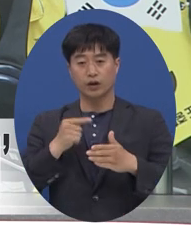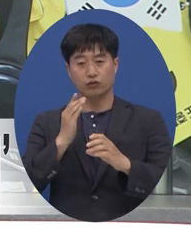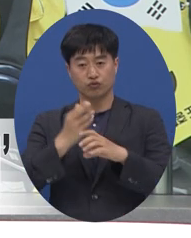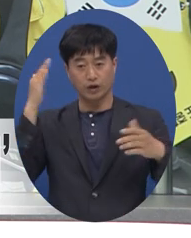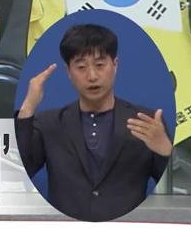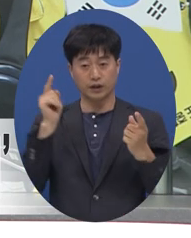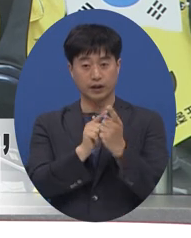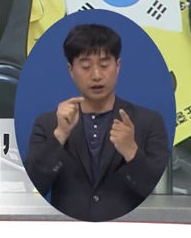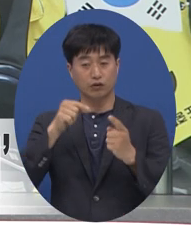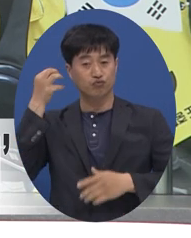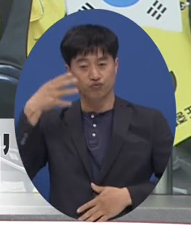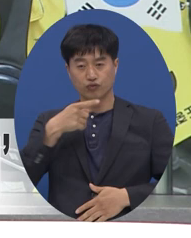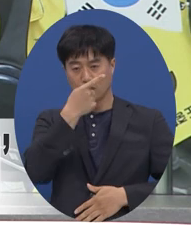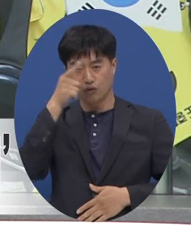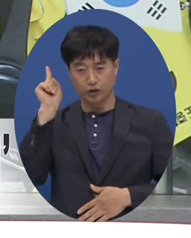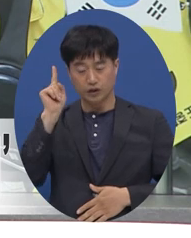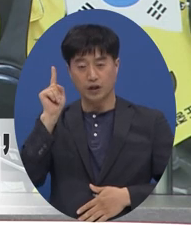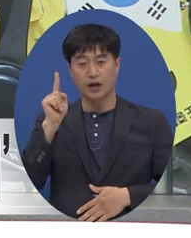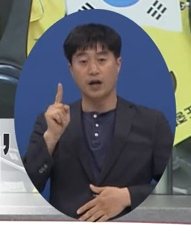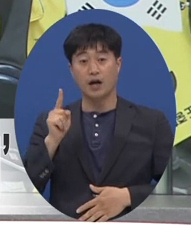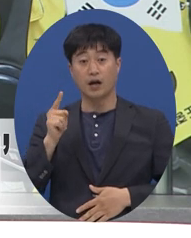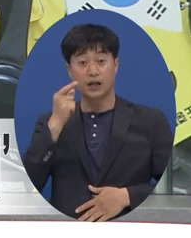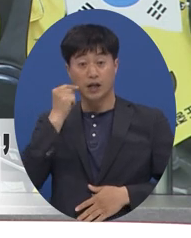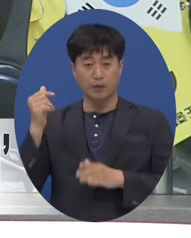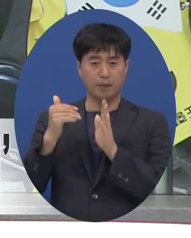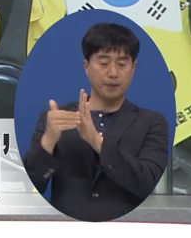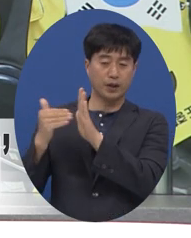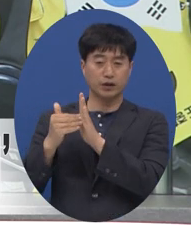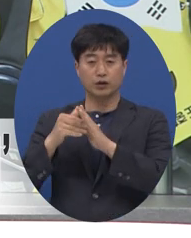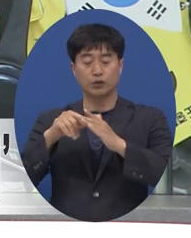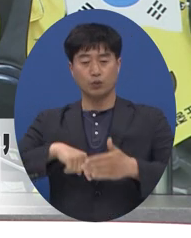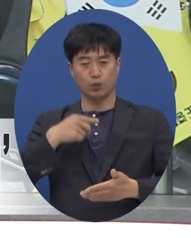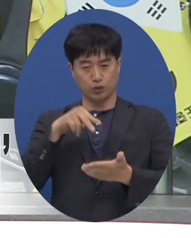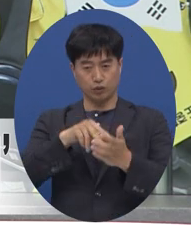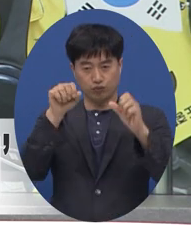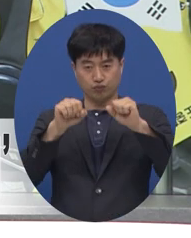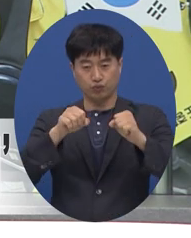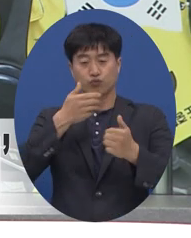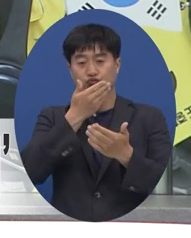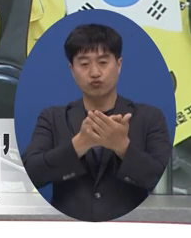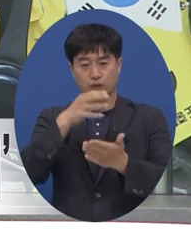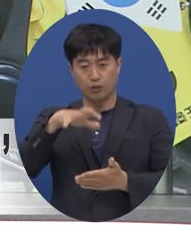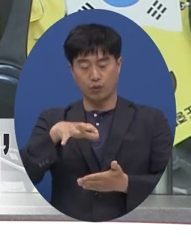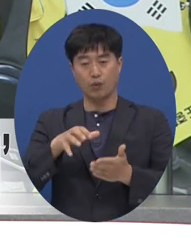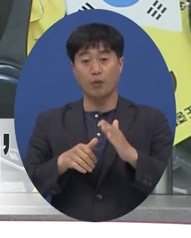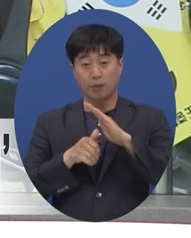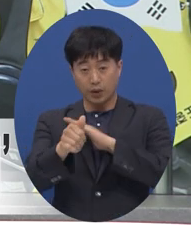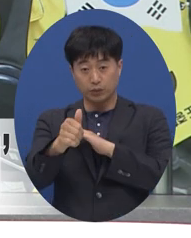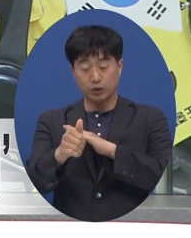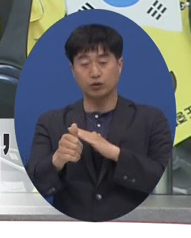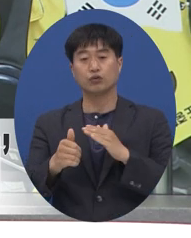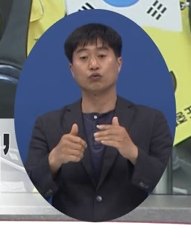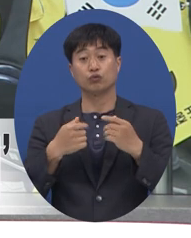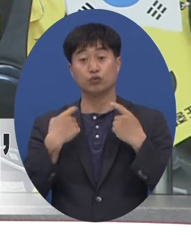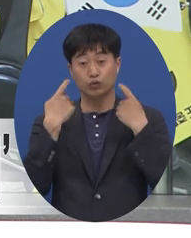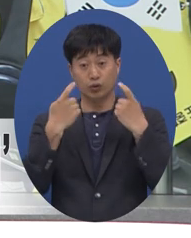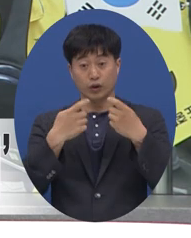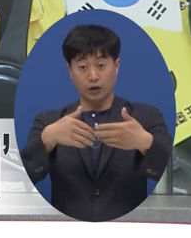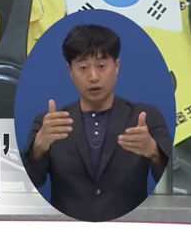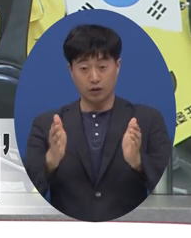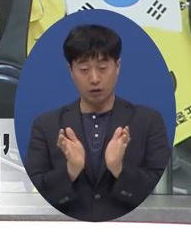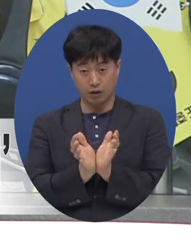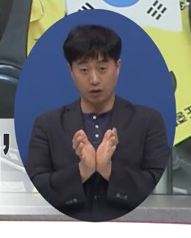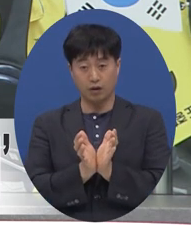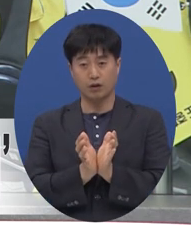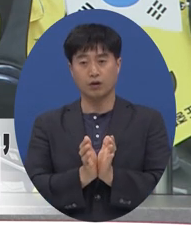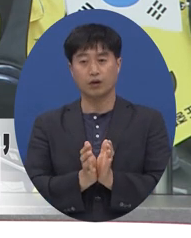대상으로 중국과 러시아 등 항일 독립운동 거 점주를 둘러보는 역사 원정대 를 운영 중인데요 중국으로 떠난